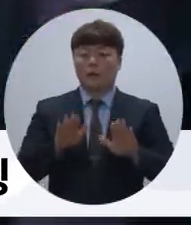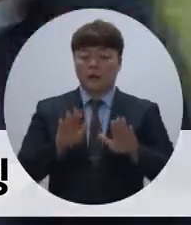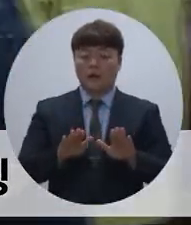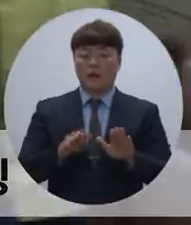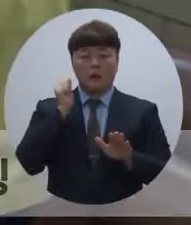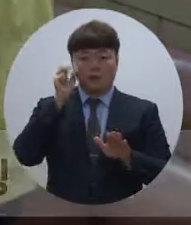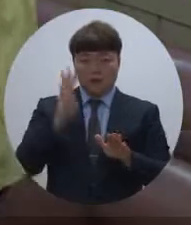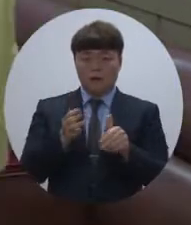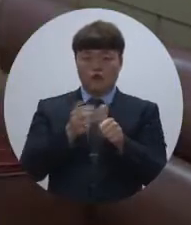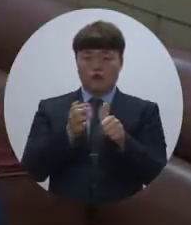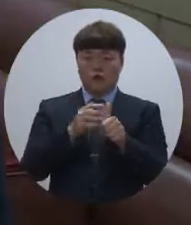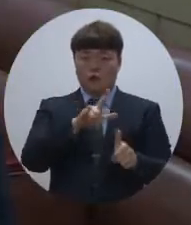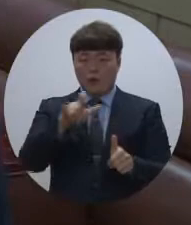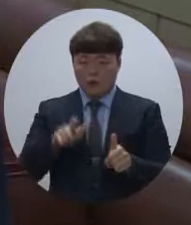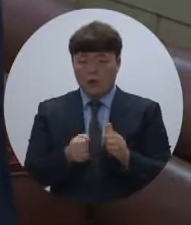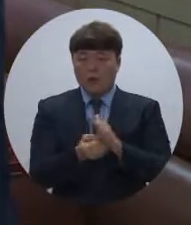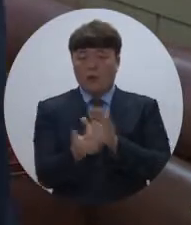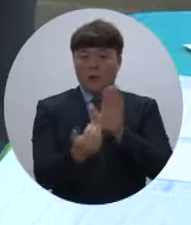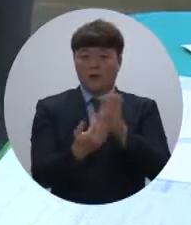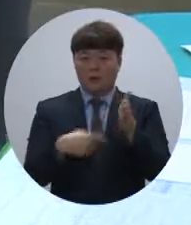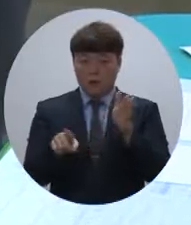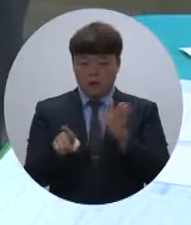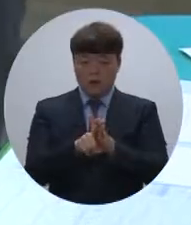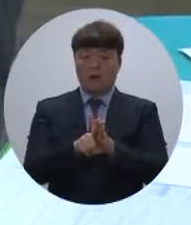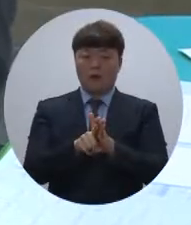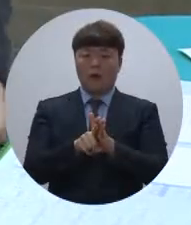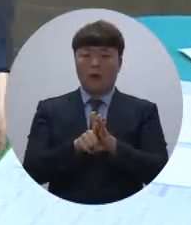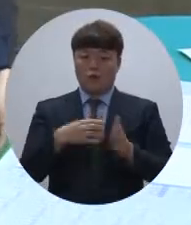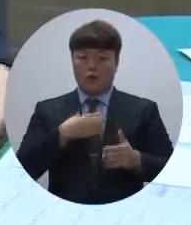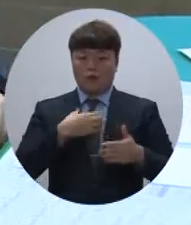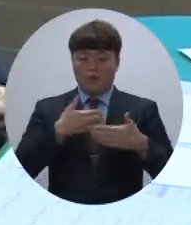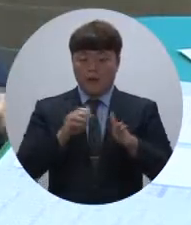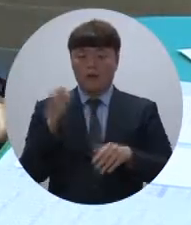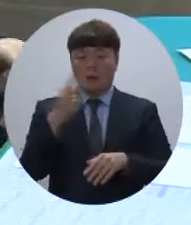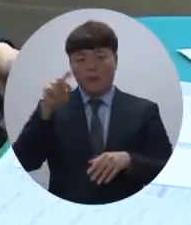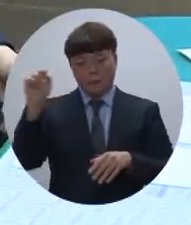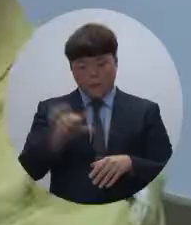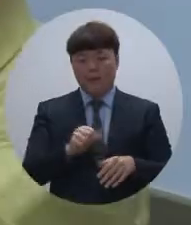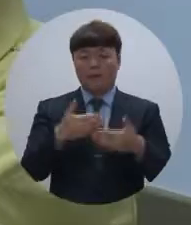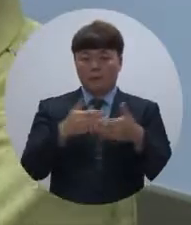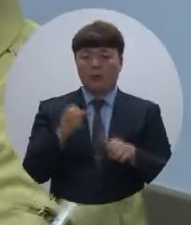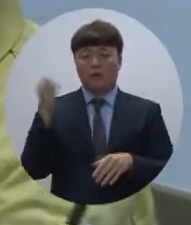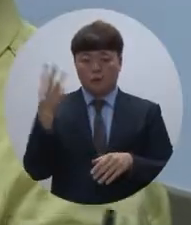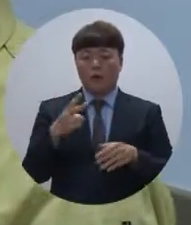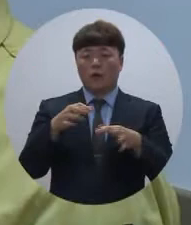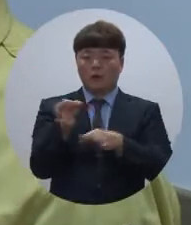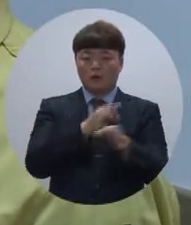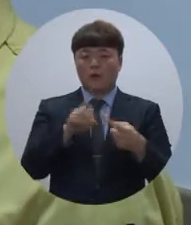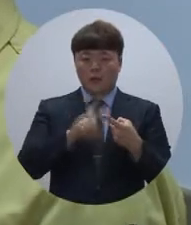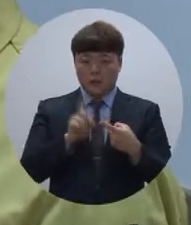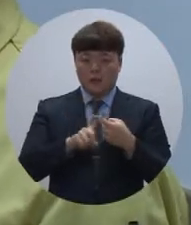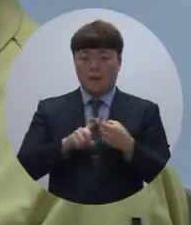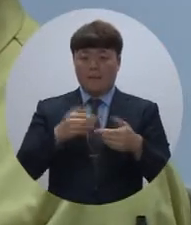합천군은 코로나19 확산을 차단하기 위해 재난상황실을 가동하고 신속대응반과 민생경제대책반을 추가로